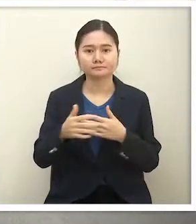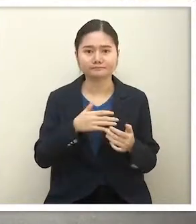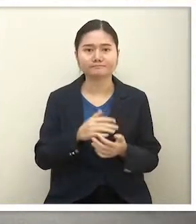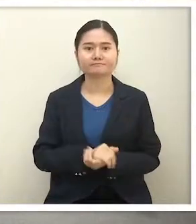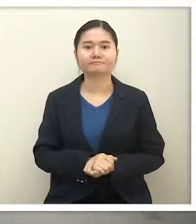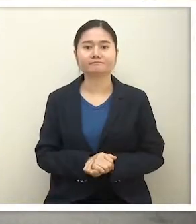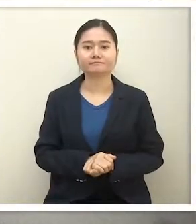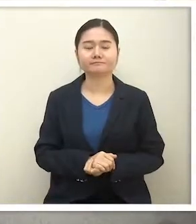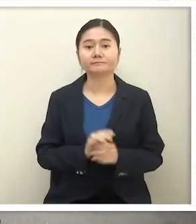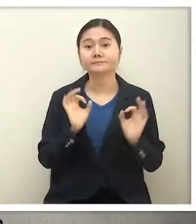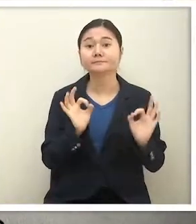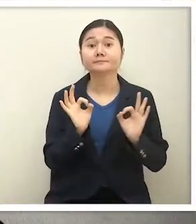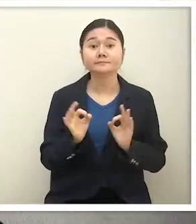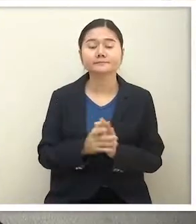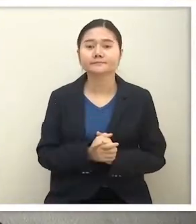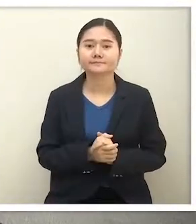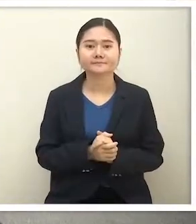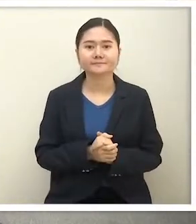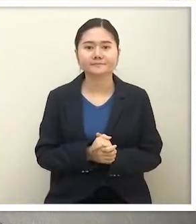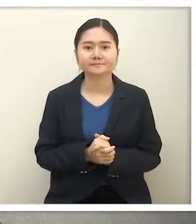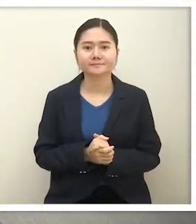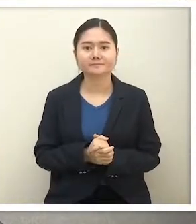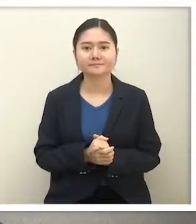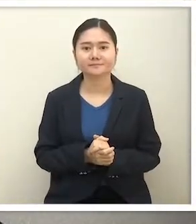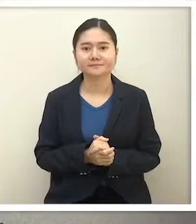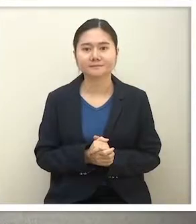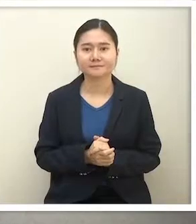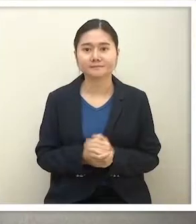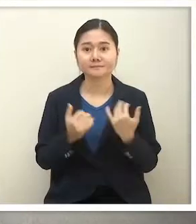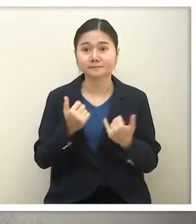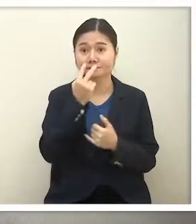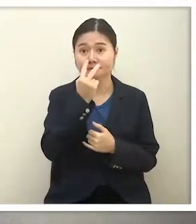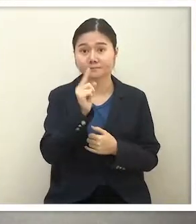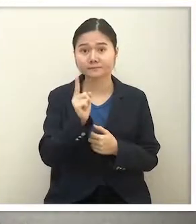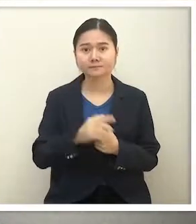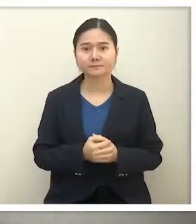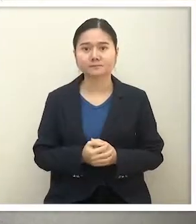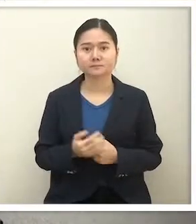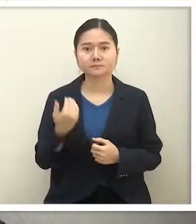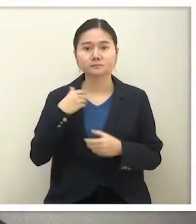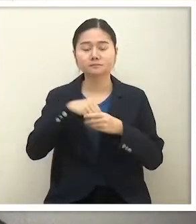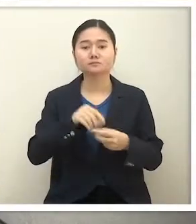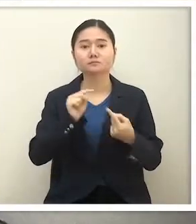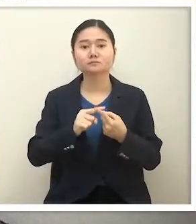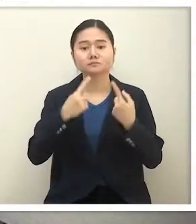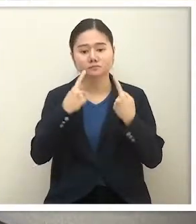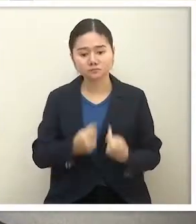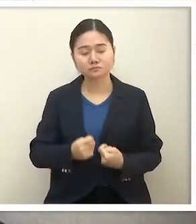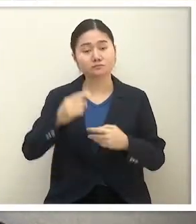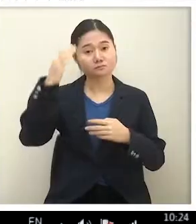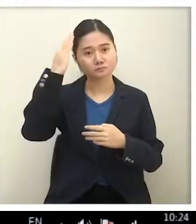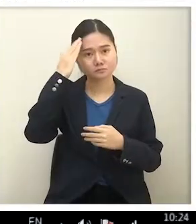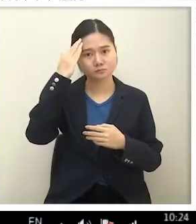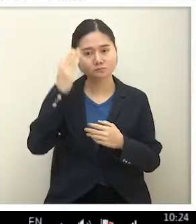าะโอเคทีนี้ก็จะเห็นว่ามันจะมีอยู่ส่วนที่เป็นตัวกับส่วนที่เป็นหัว